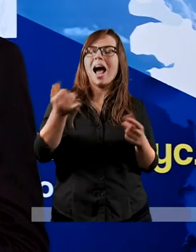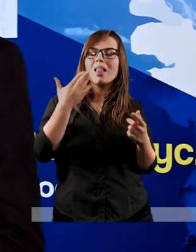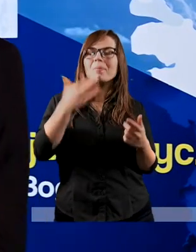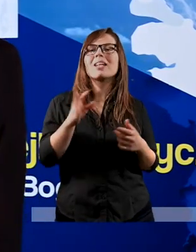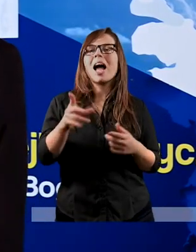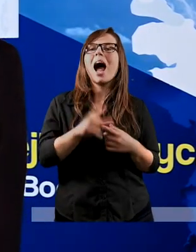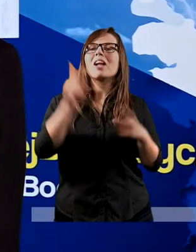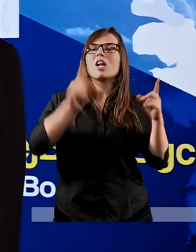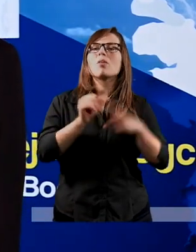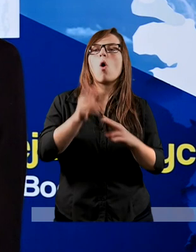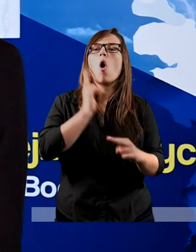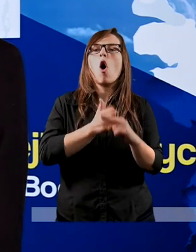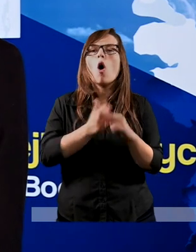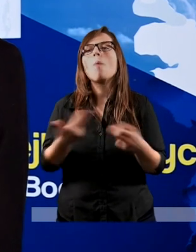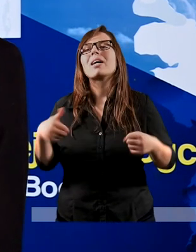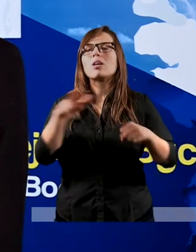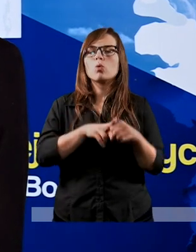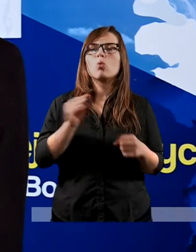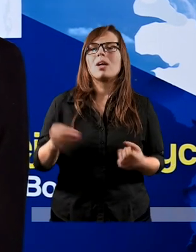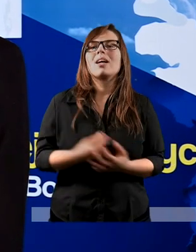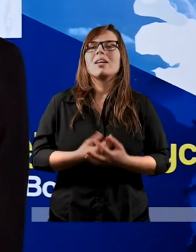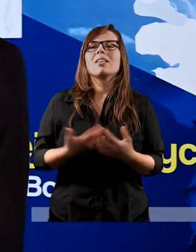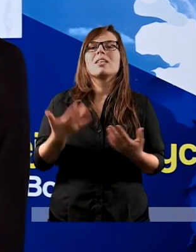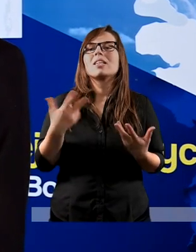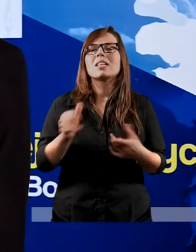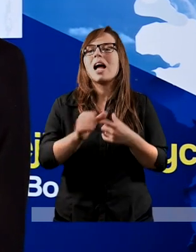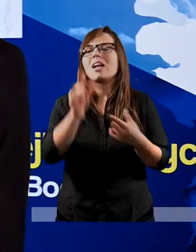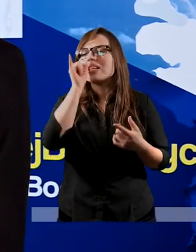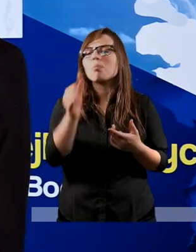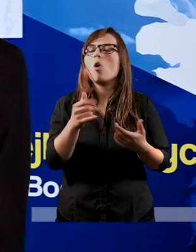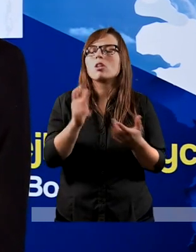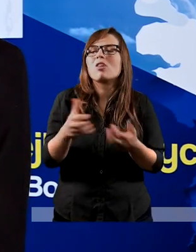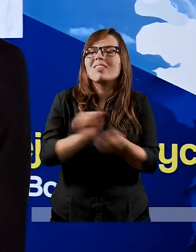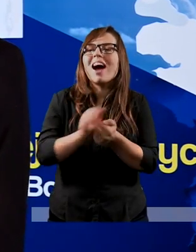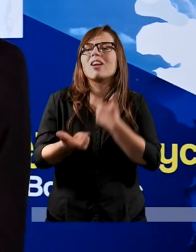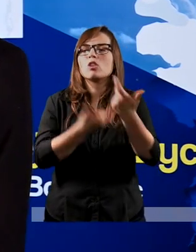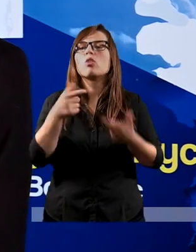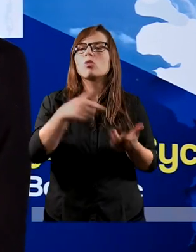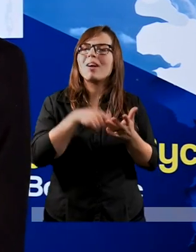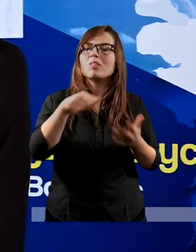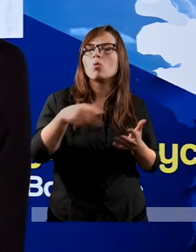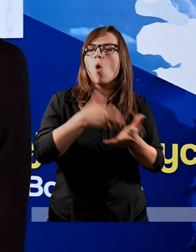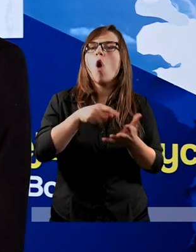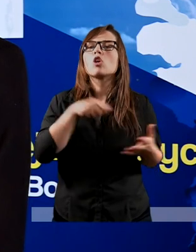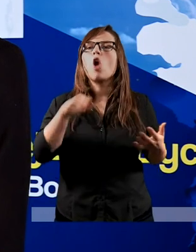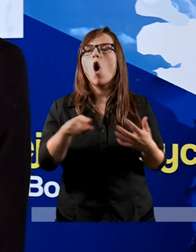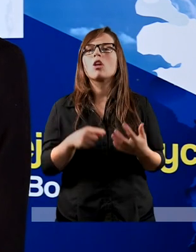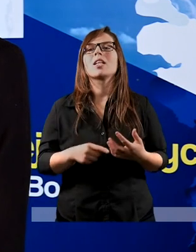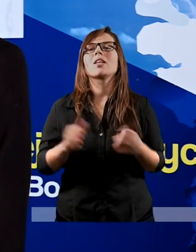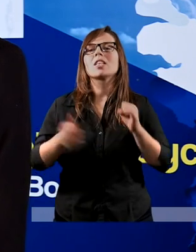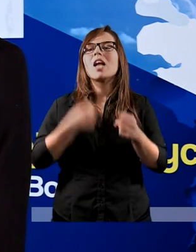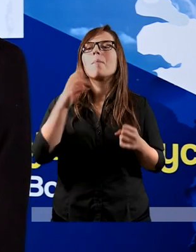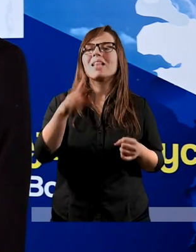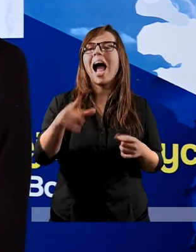ale czasami są choroby, które jest naprawdę ciężko wyleczyć i może właśnie tutaj chodzi o to,